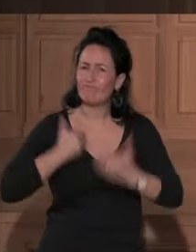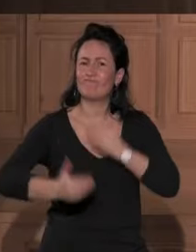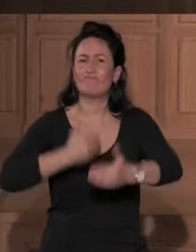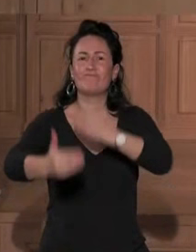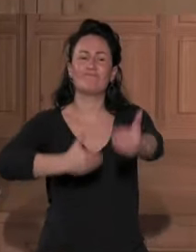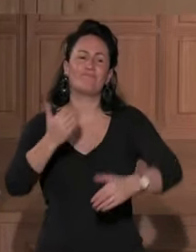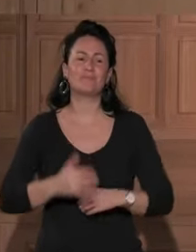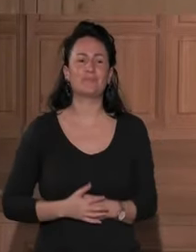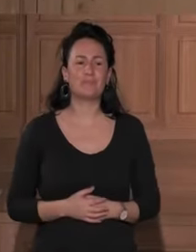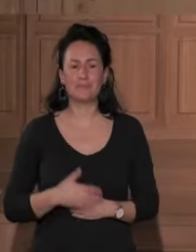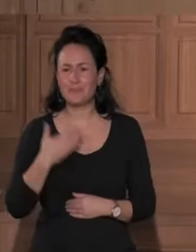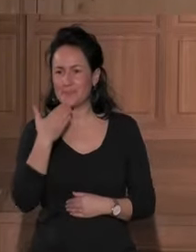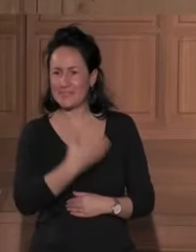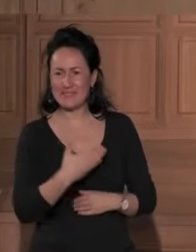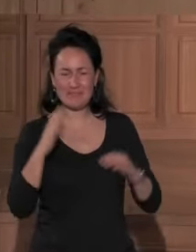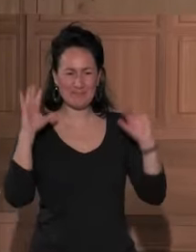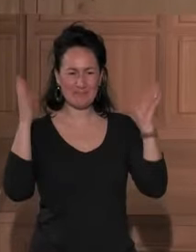Merci.